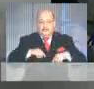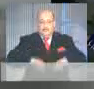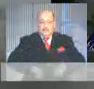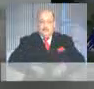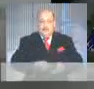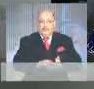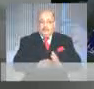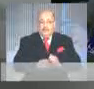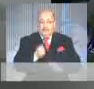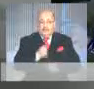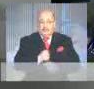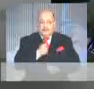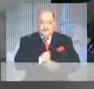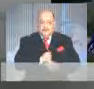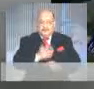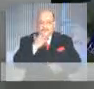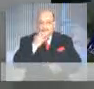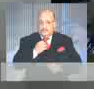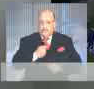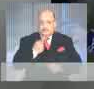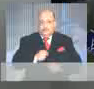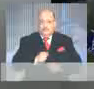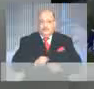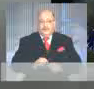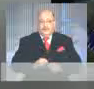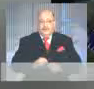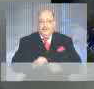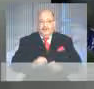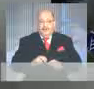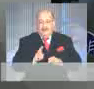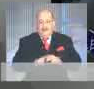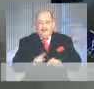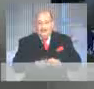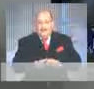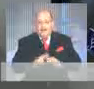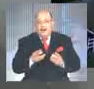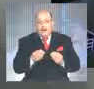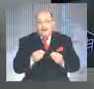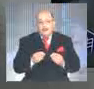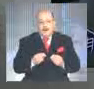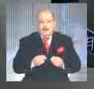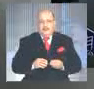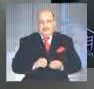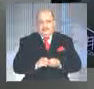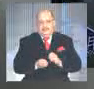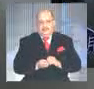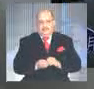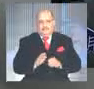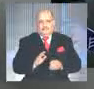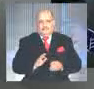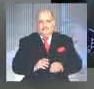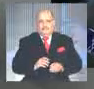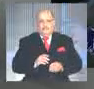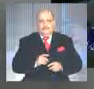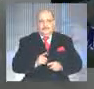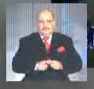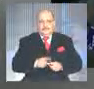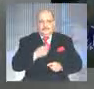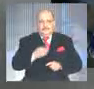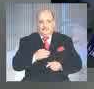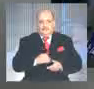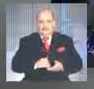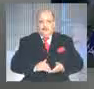على موضوع الصناديق اللي هو صناديق هذه جانب اجتماعي بحت اللي يحتاج إلى مراجعة وبدينا فيه في